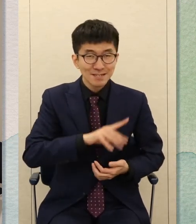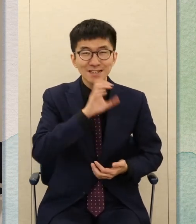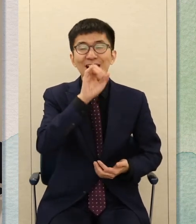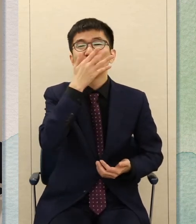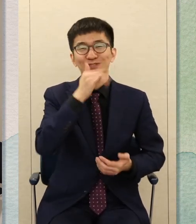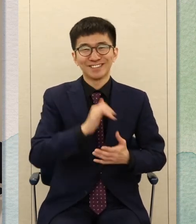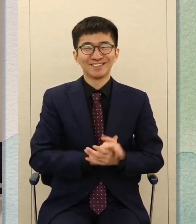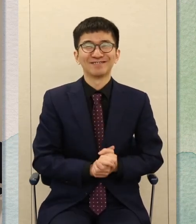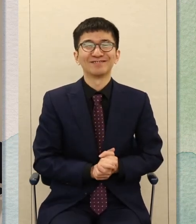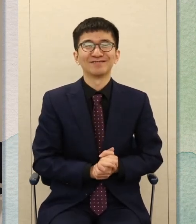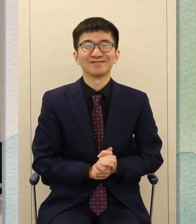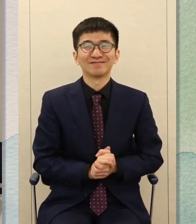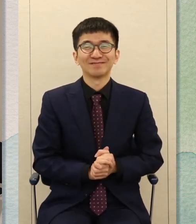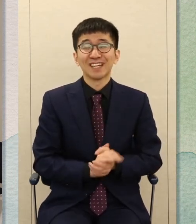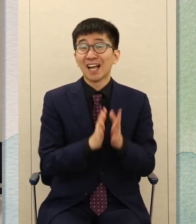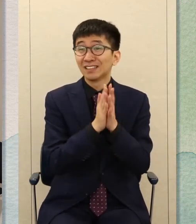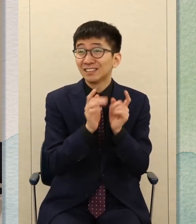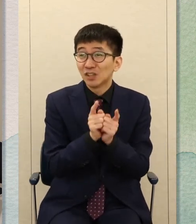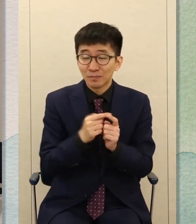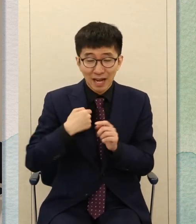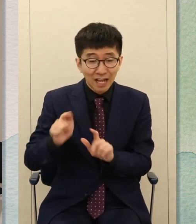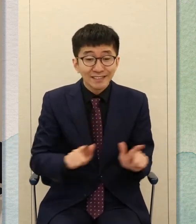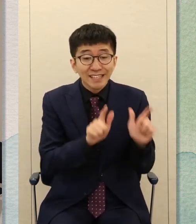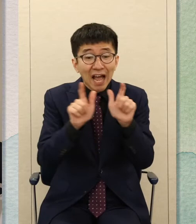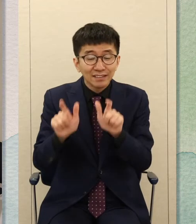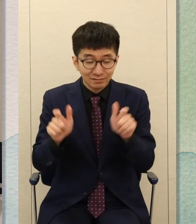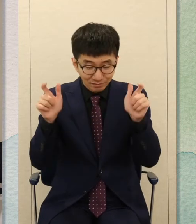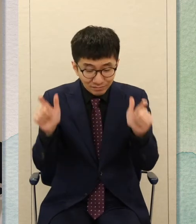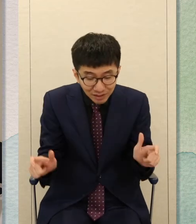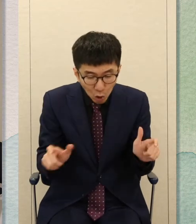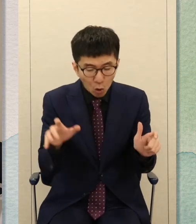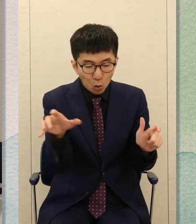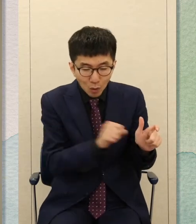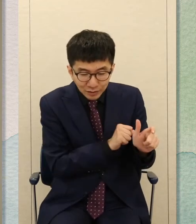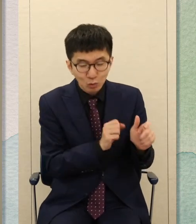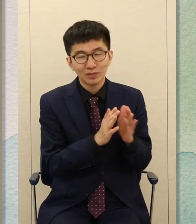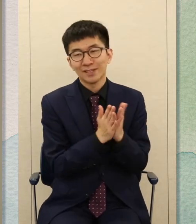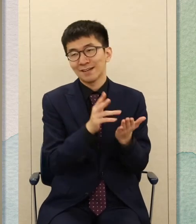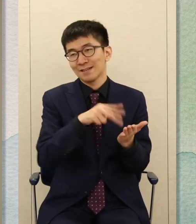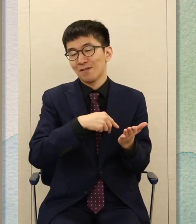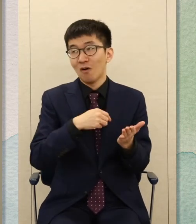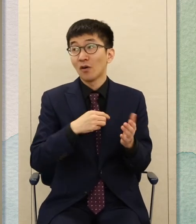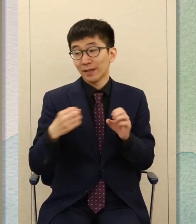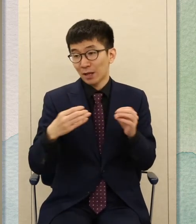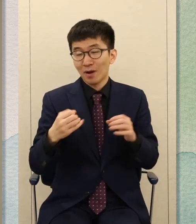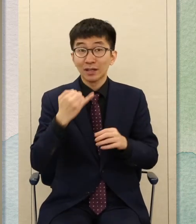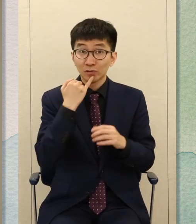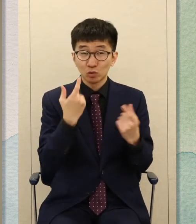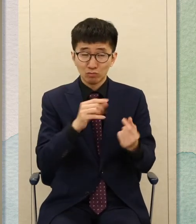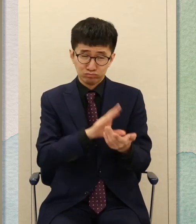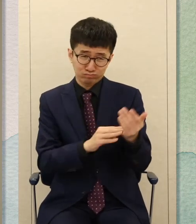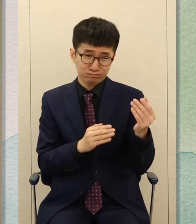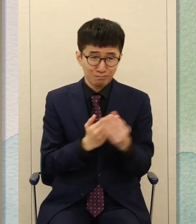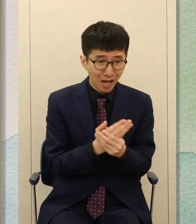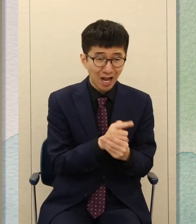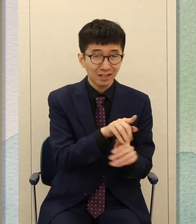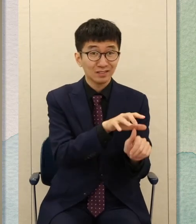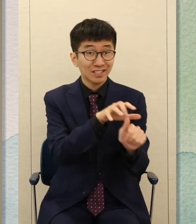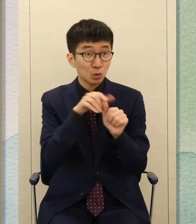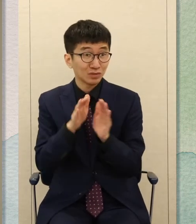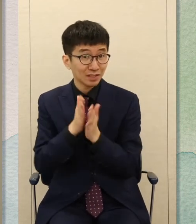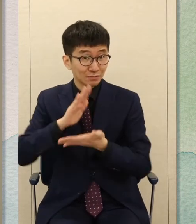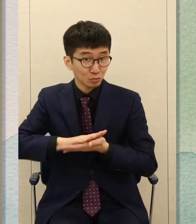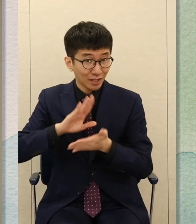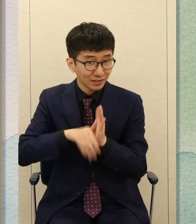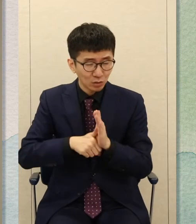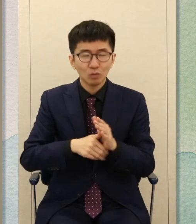그래서 지역사회와 직접 연관된 책은 당연히 토론하기가 좋고요. 지역사회에서 어떤 이슈가 생기는 경우가 있잖아요. 그